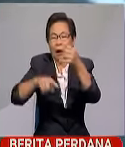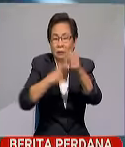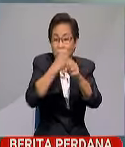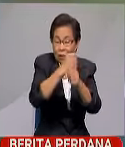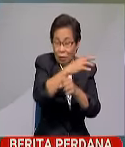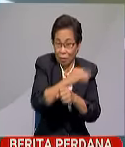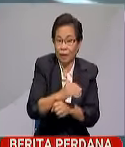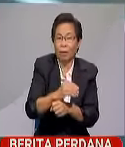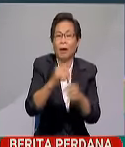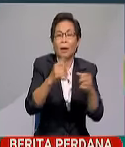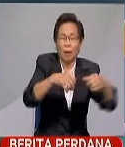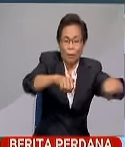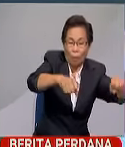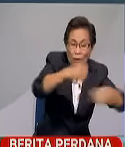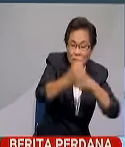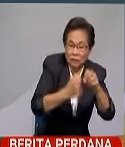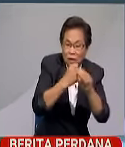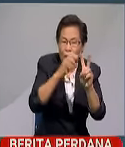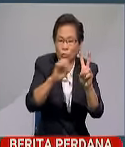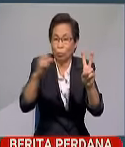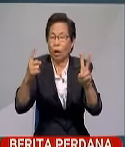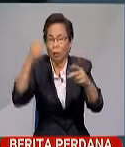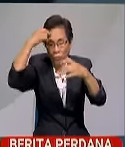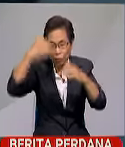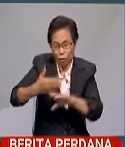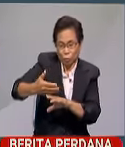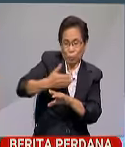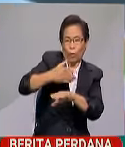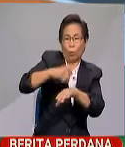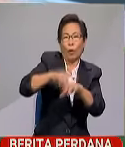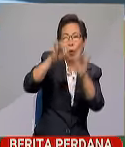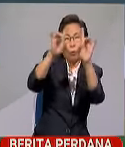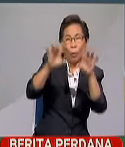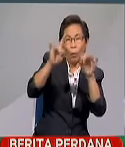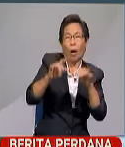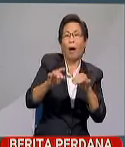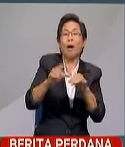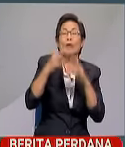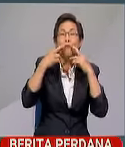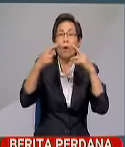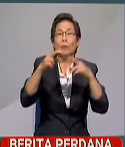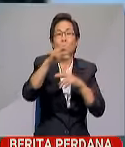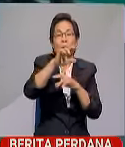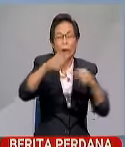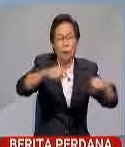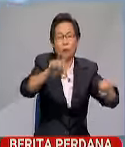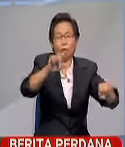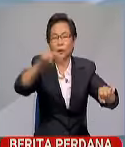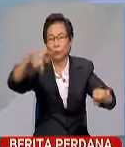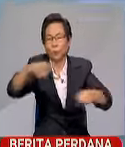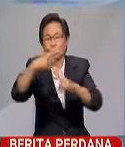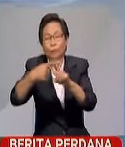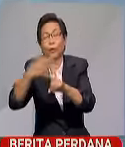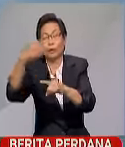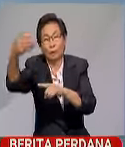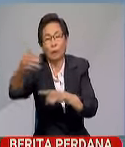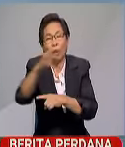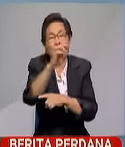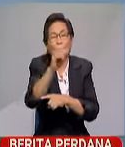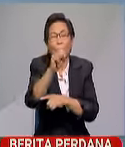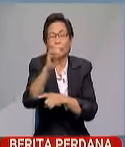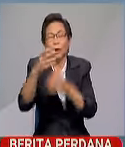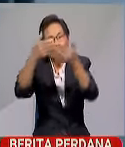Manakala barisan pelumba tahun depan hanya akan diputuskan sebelum sesi ujian rasmi MotoGP bulan hadapan. Rossi sebelum ini secara